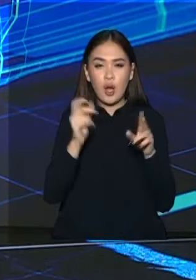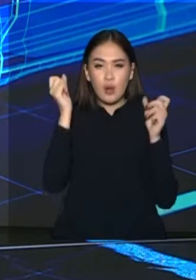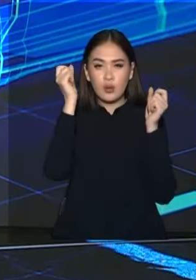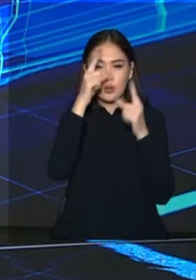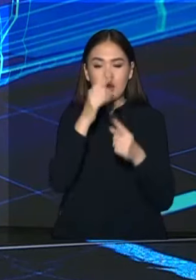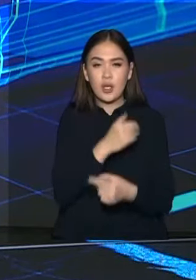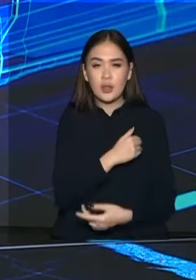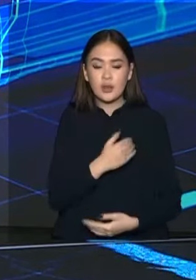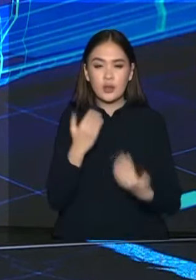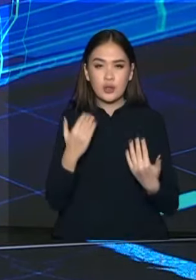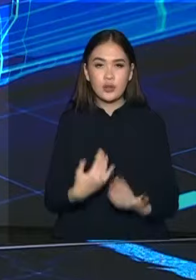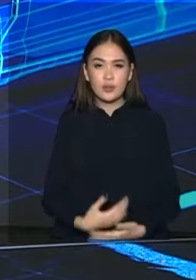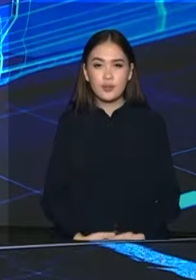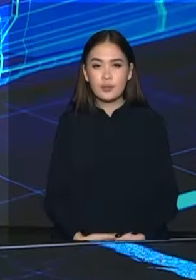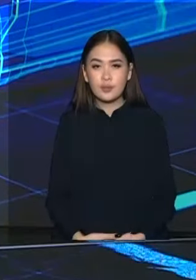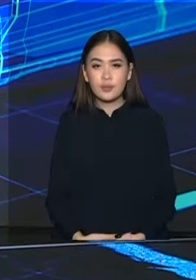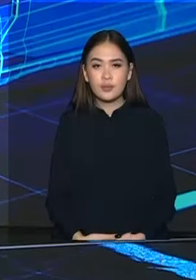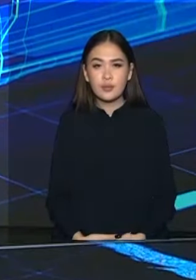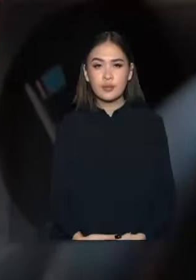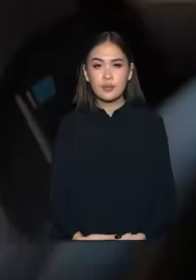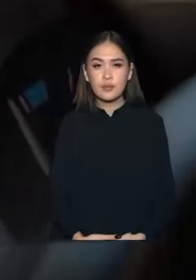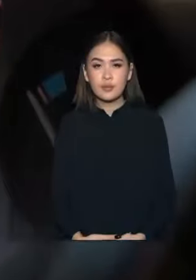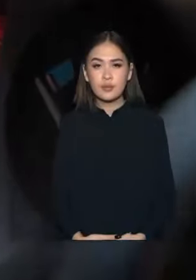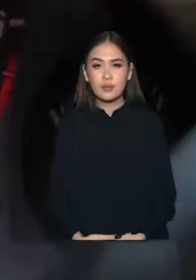Нұрлан Әлімбаев жауап іздеп көрді.